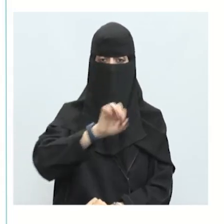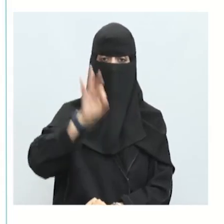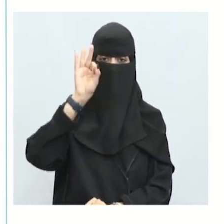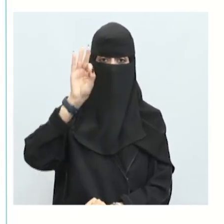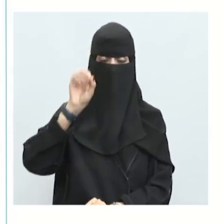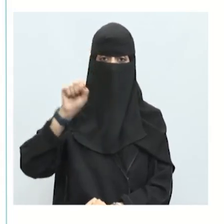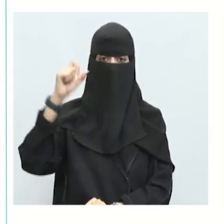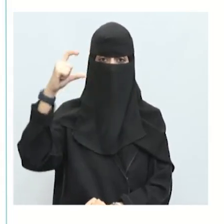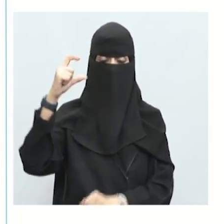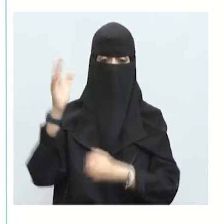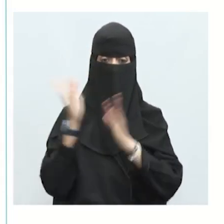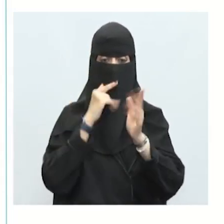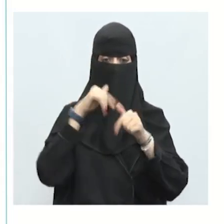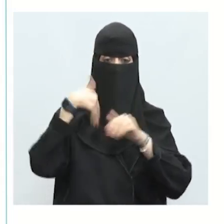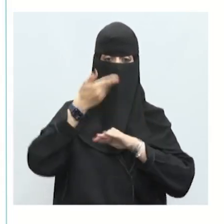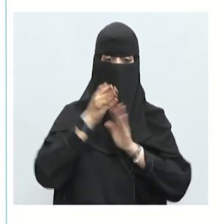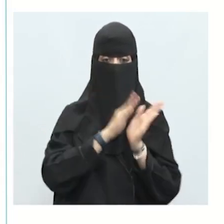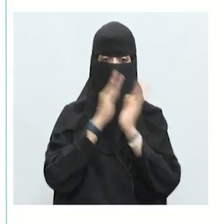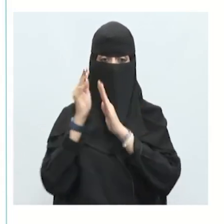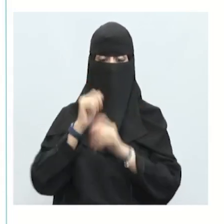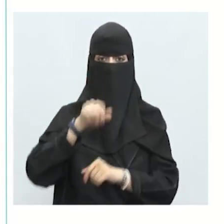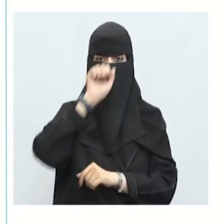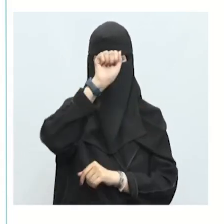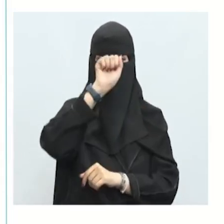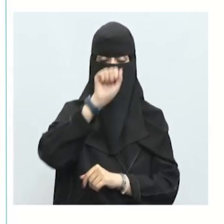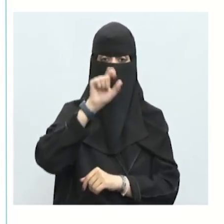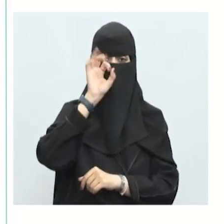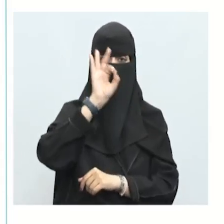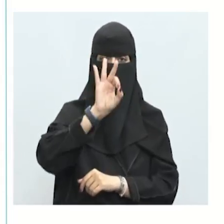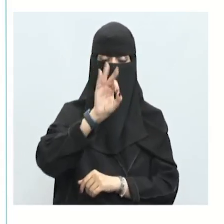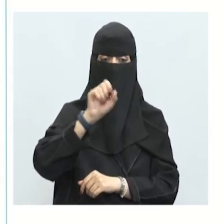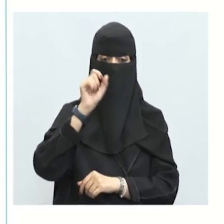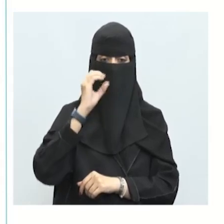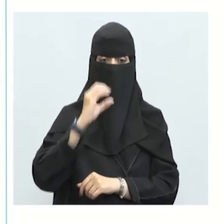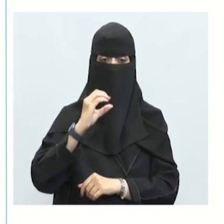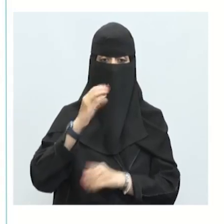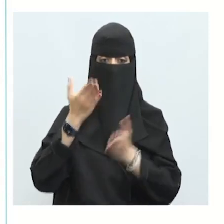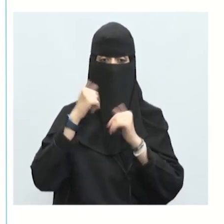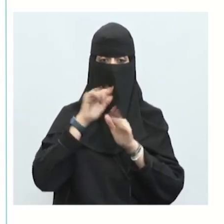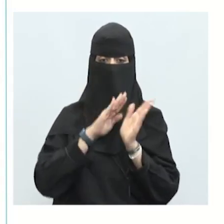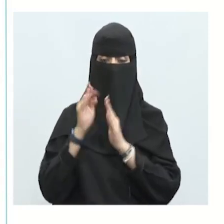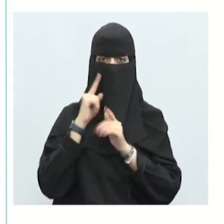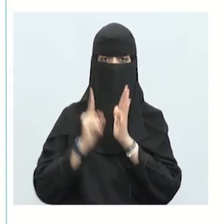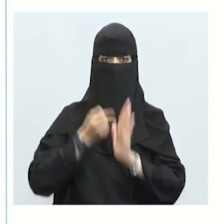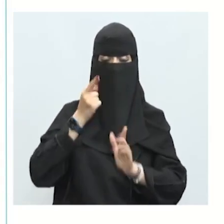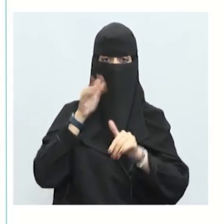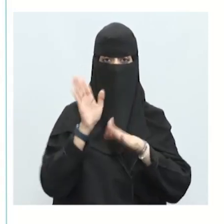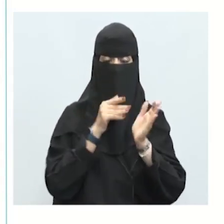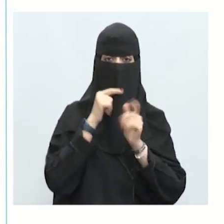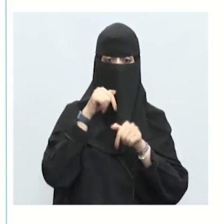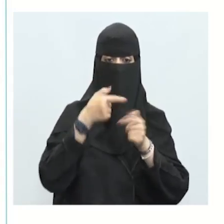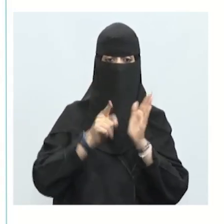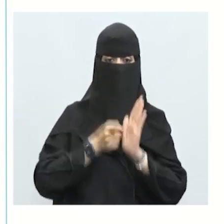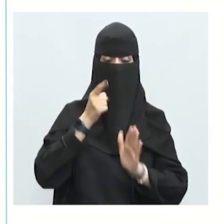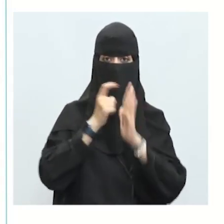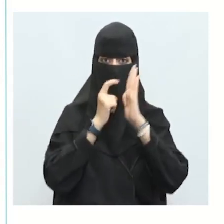المتغير a ثم اسناد الرقم الثاني الى b ثم اسناد الرقم الثالث الى سي ثم ياتينا